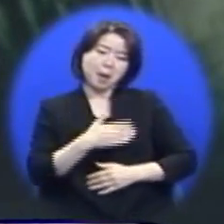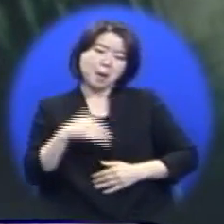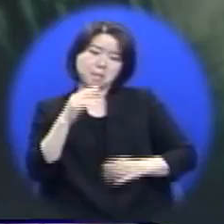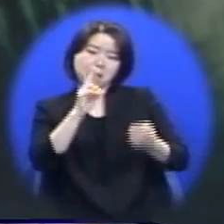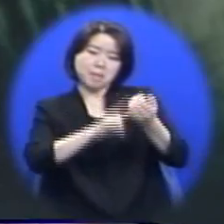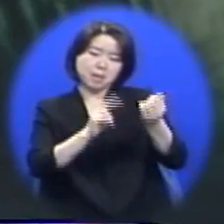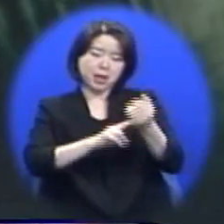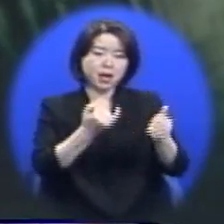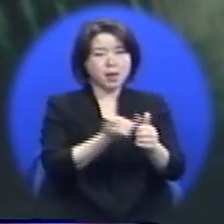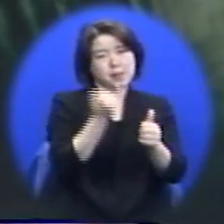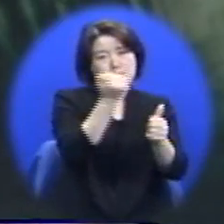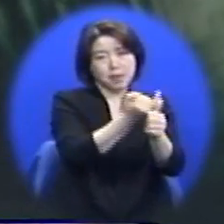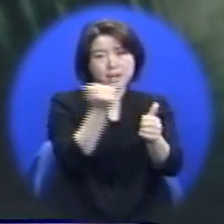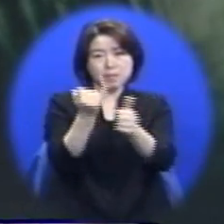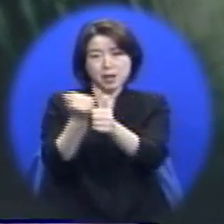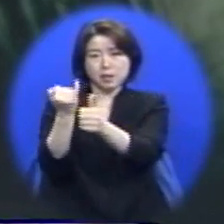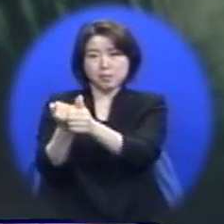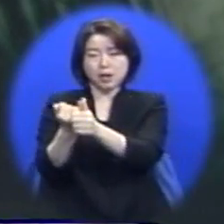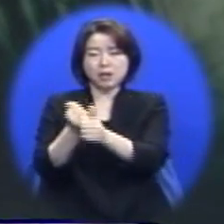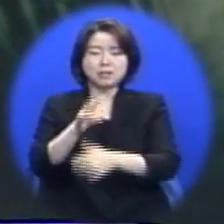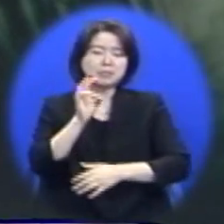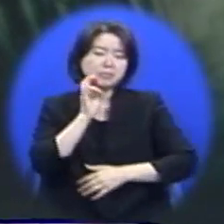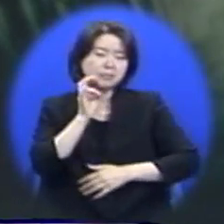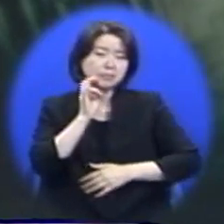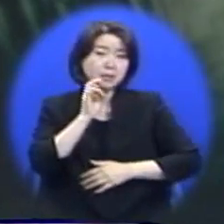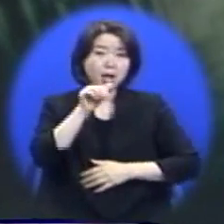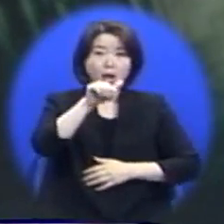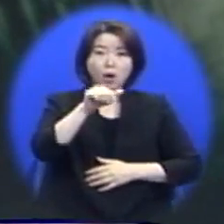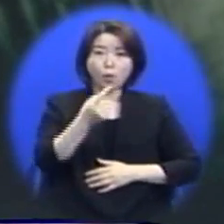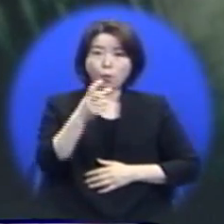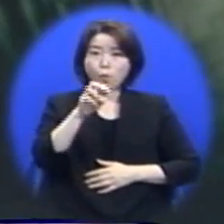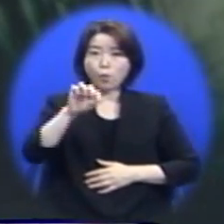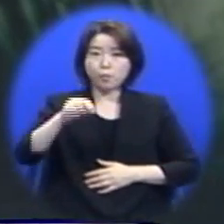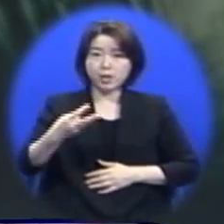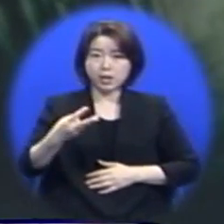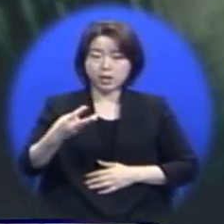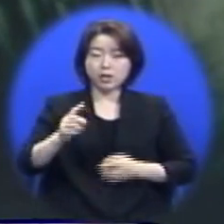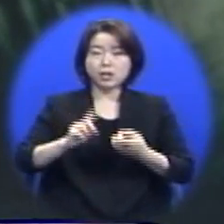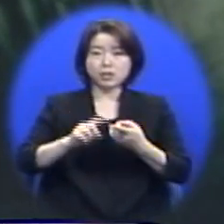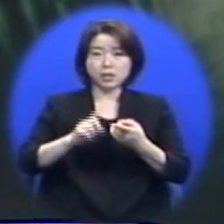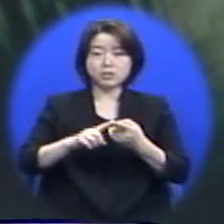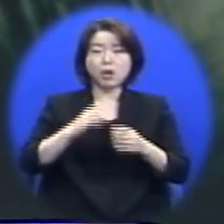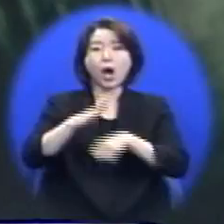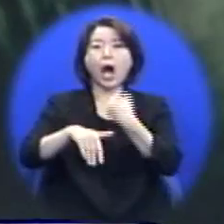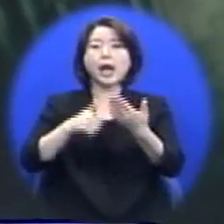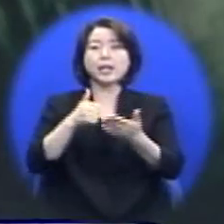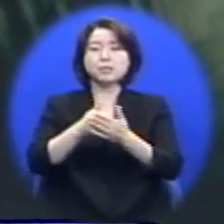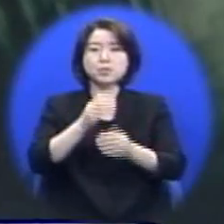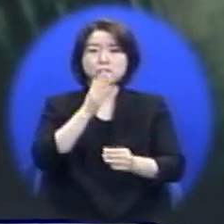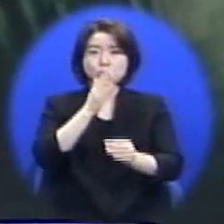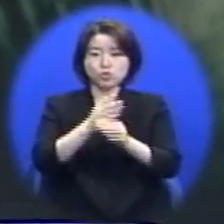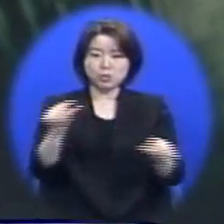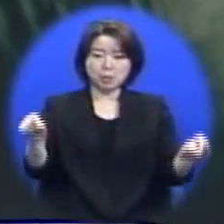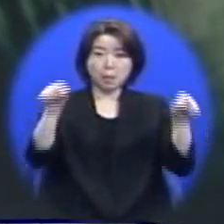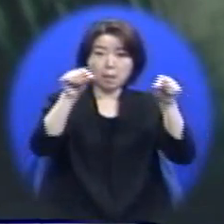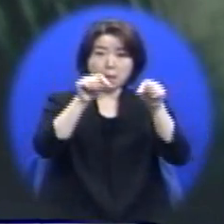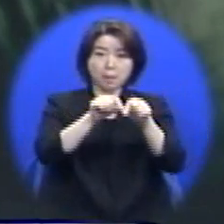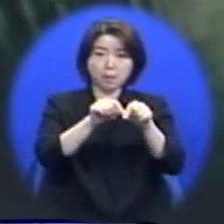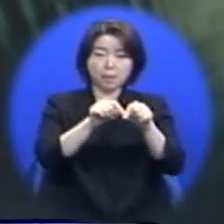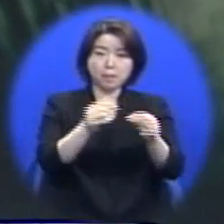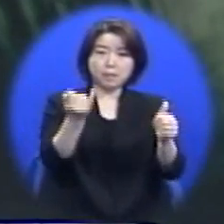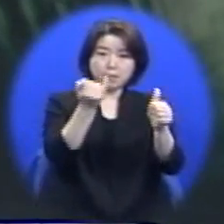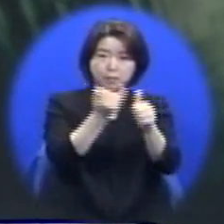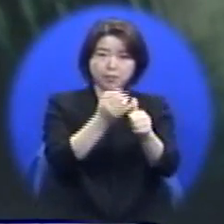다니는 정말 창녀인 고멜을 하나님이 중매해 주셨어요. 그러니 그 사이에서 낳은